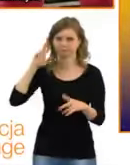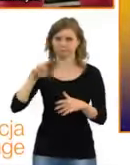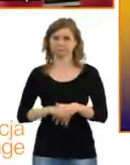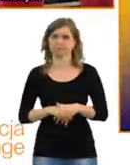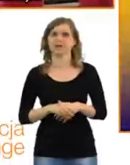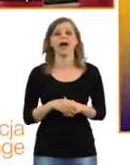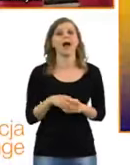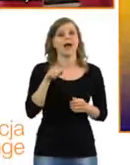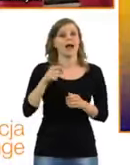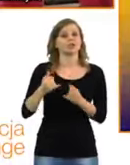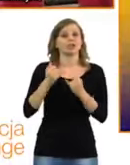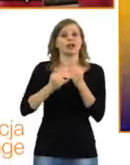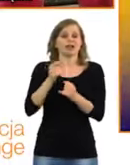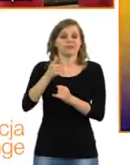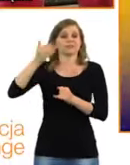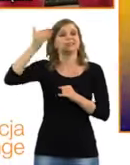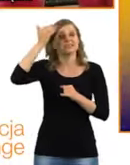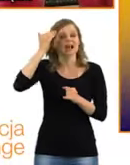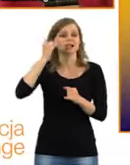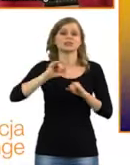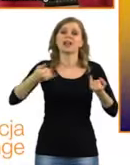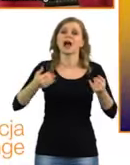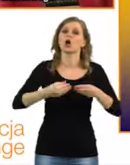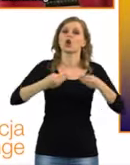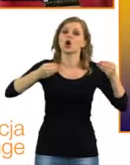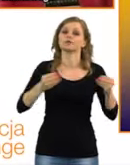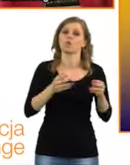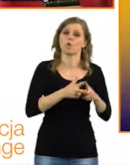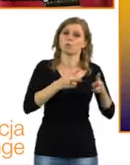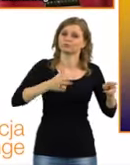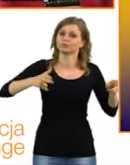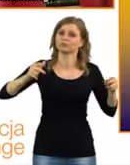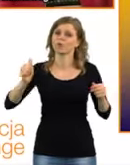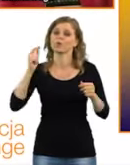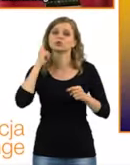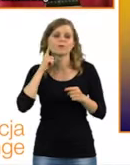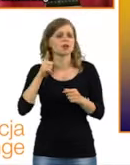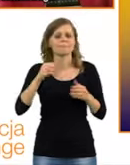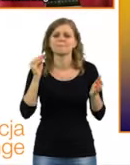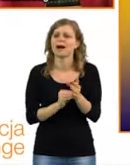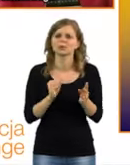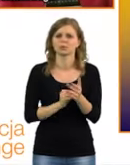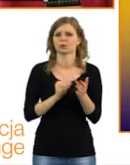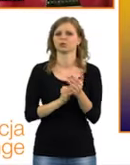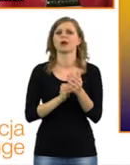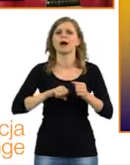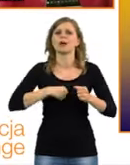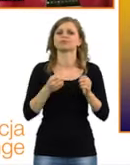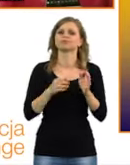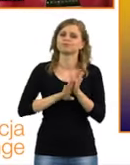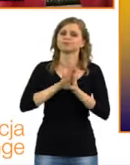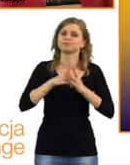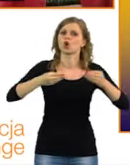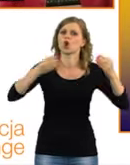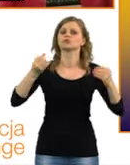Znajomość rozwoju funkcji słuchowych jest niezbędna do prawidłowego prowadzenia wychowania słuchowego u naszych